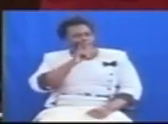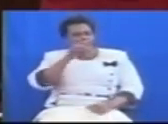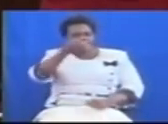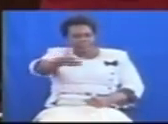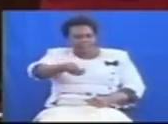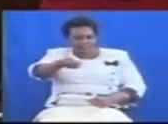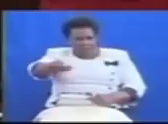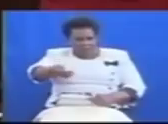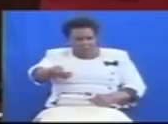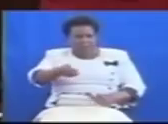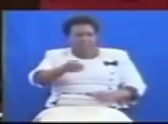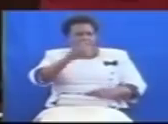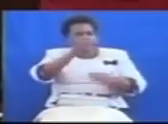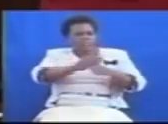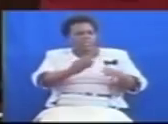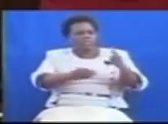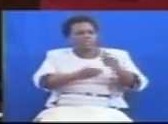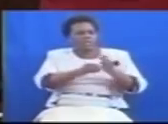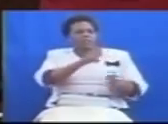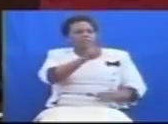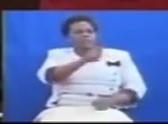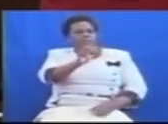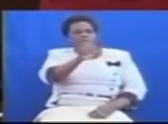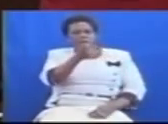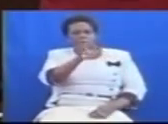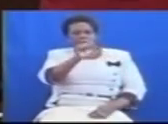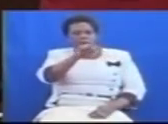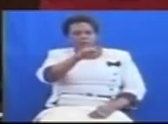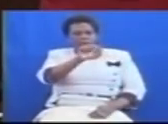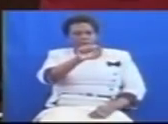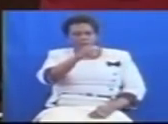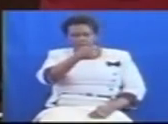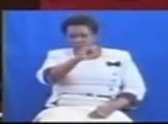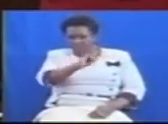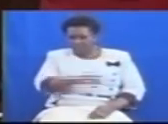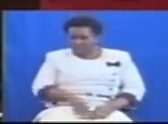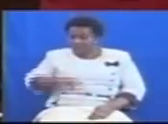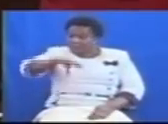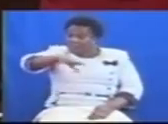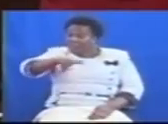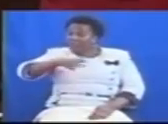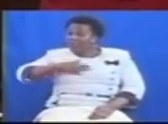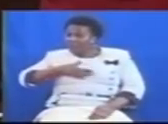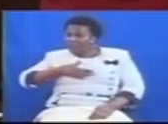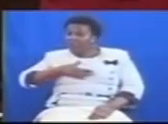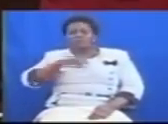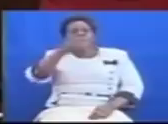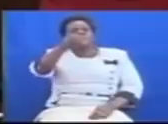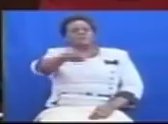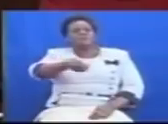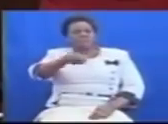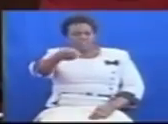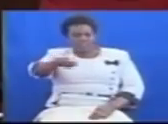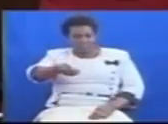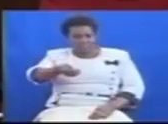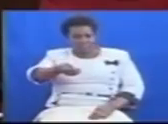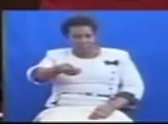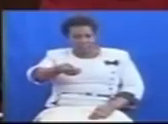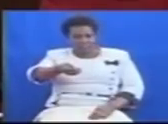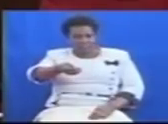na wilaya ya Igunga na jimbo la Igunga mahususi, kuna vijiji ambavyo